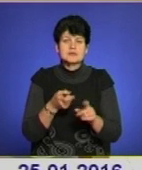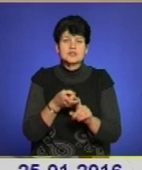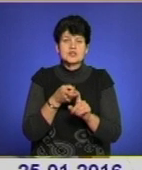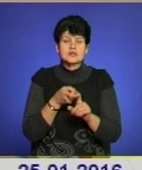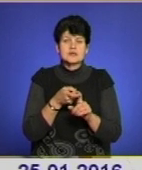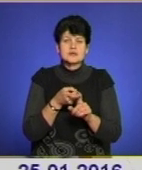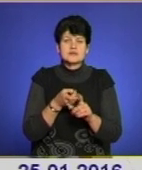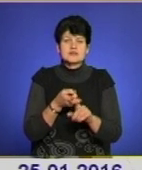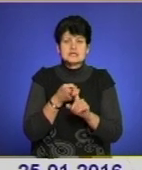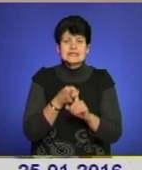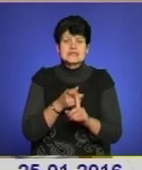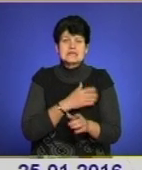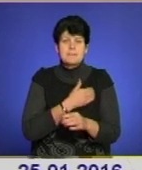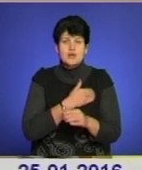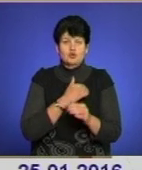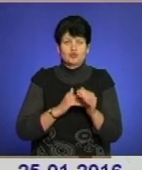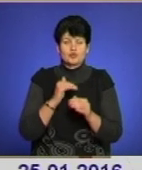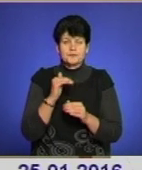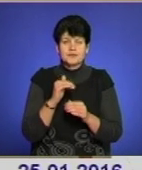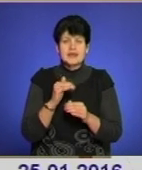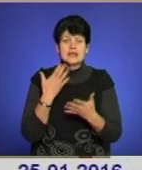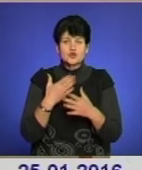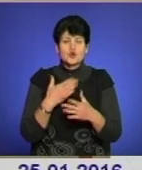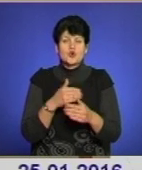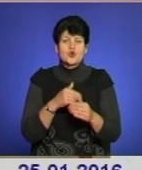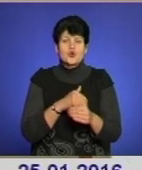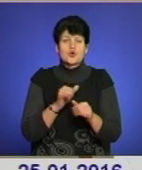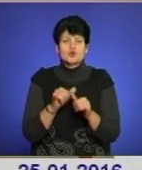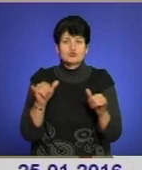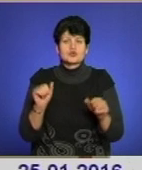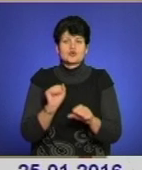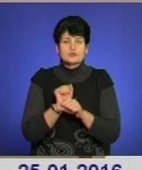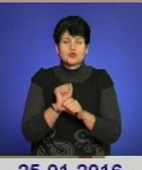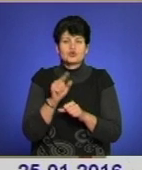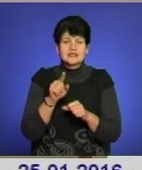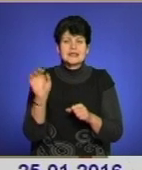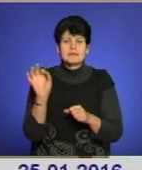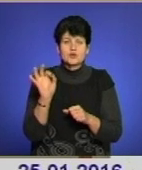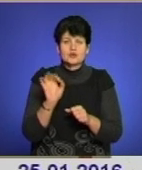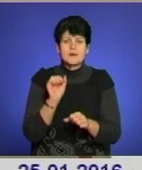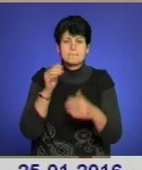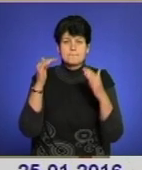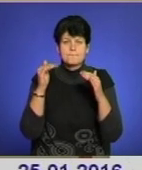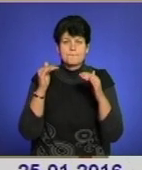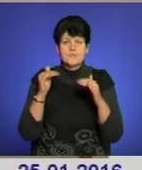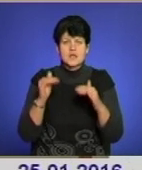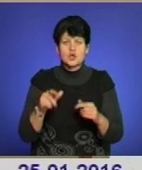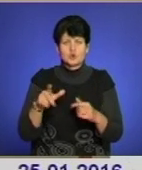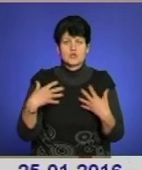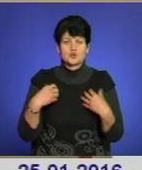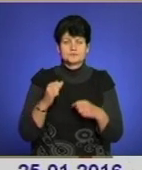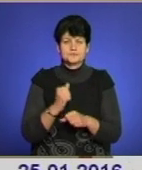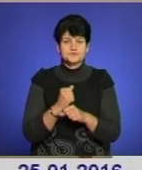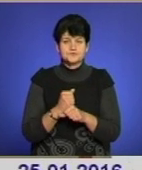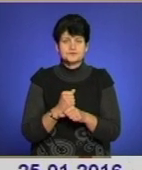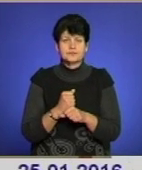температуру тіла. Якщо ми розмноження припиняємо вірусу, тоді температура тіла падає і людина виздоровлює.